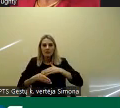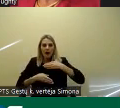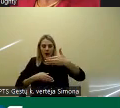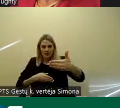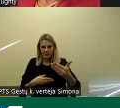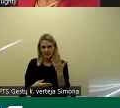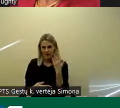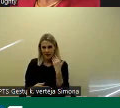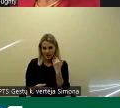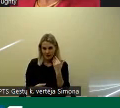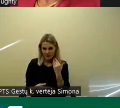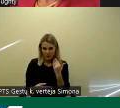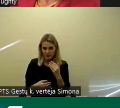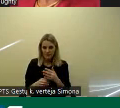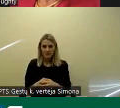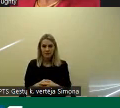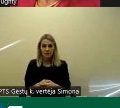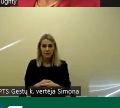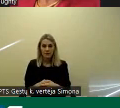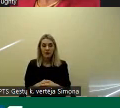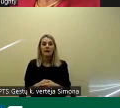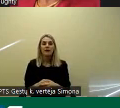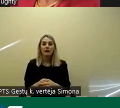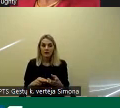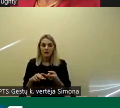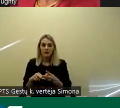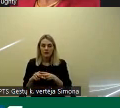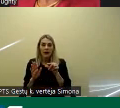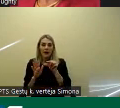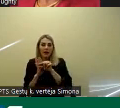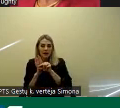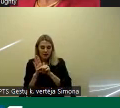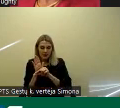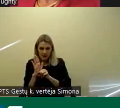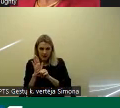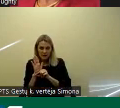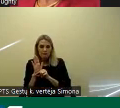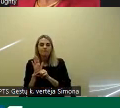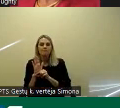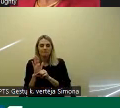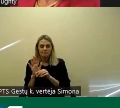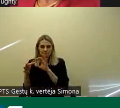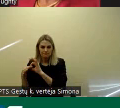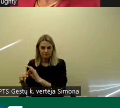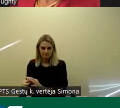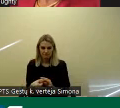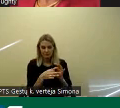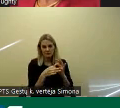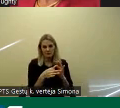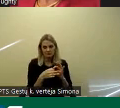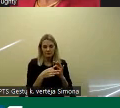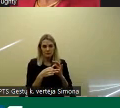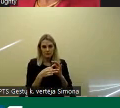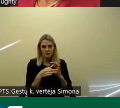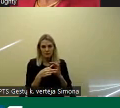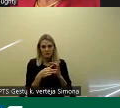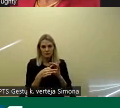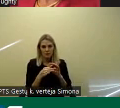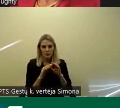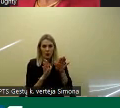Ir šitie kriterijai jie tikrai labai dera su tarp dalykinio turinio parinkimu, kuris iš